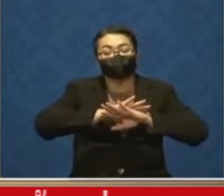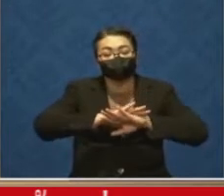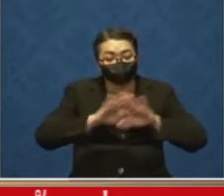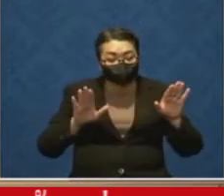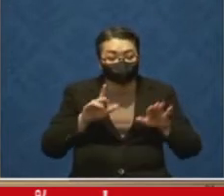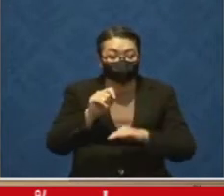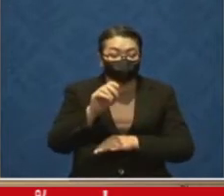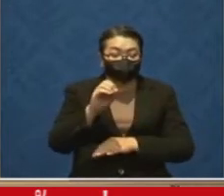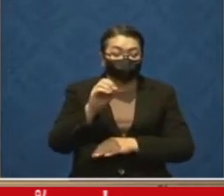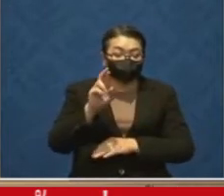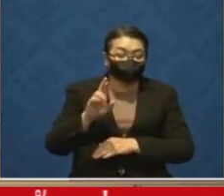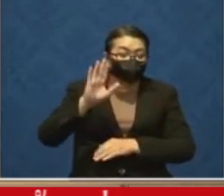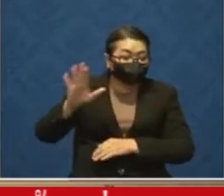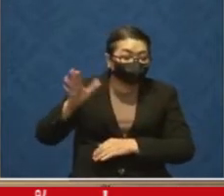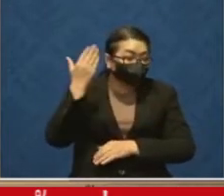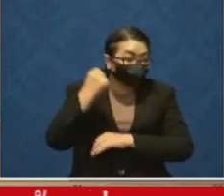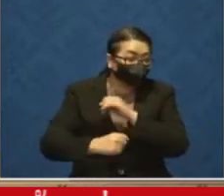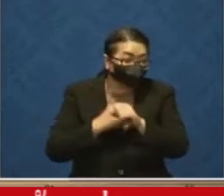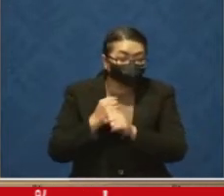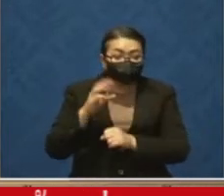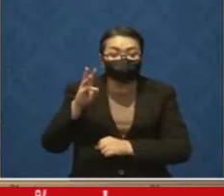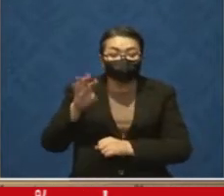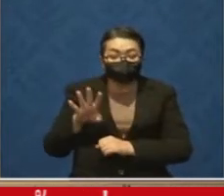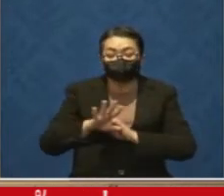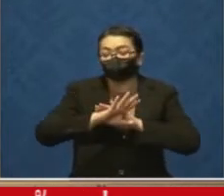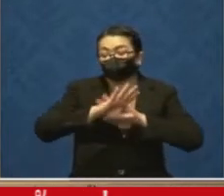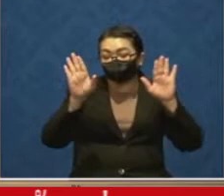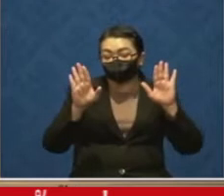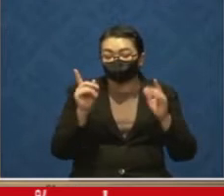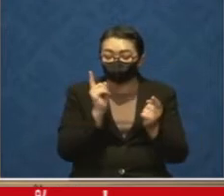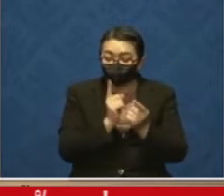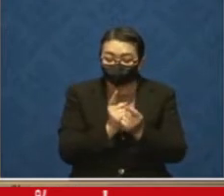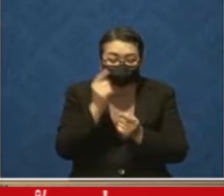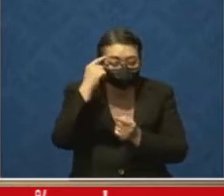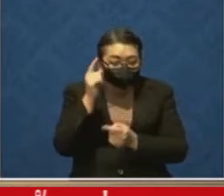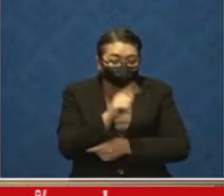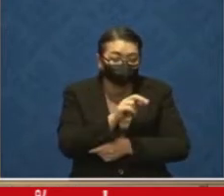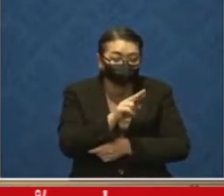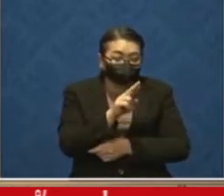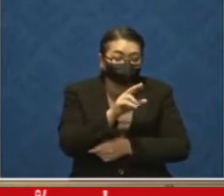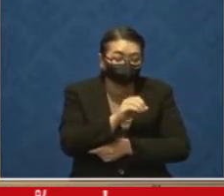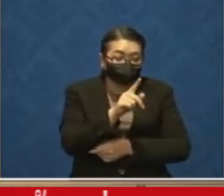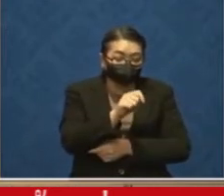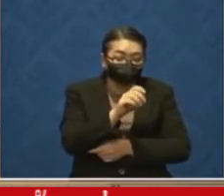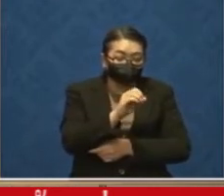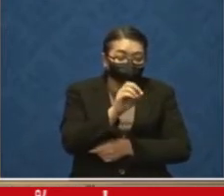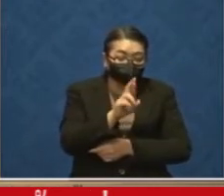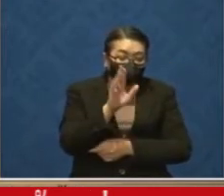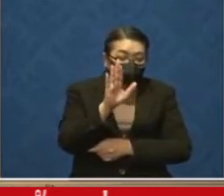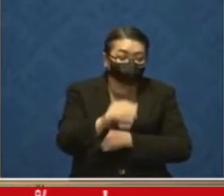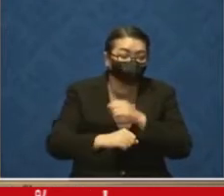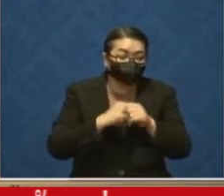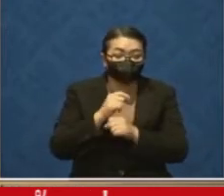Specific There ของ Marker P64ก็เกิด Marcer TOR of P65